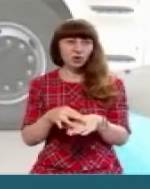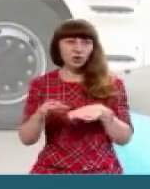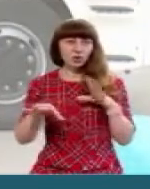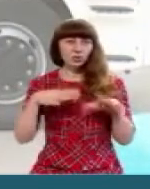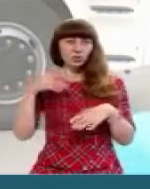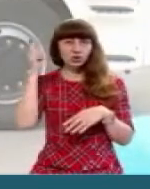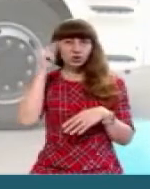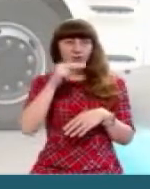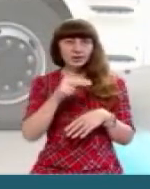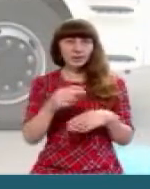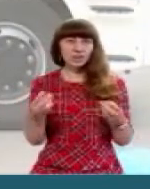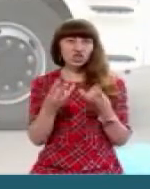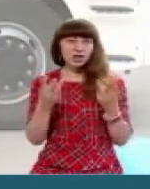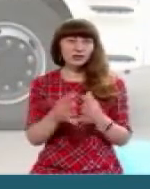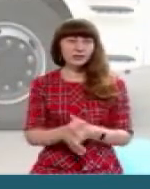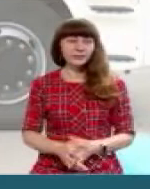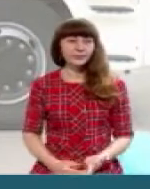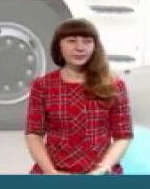и пожарных исключений